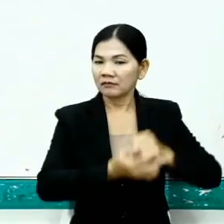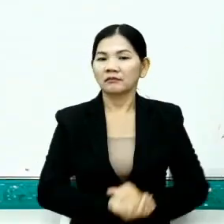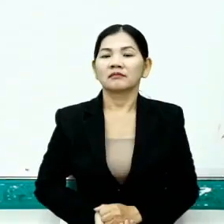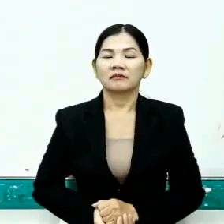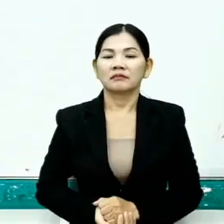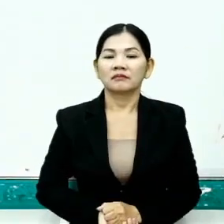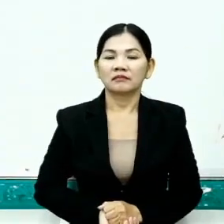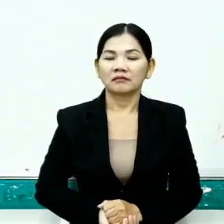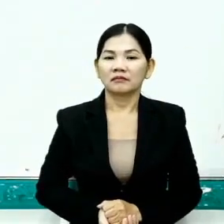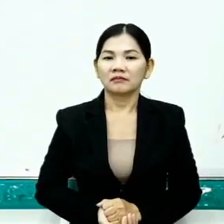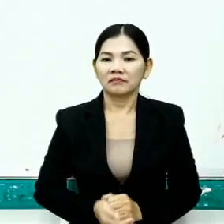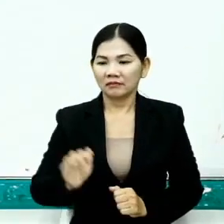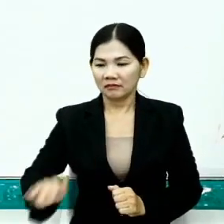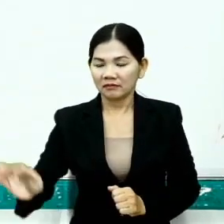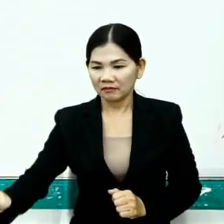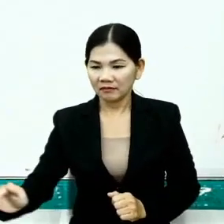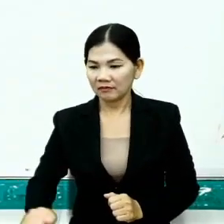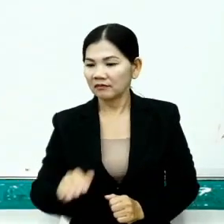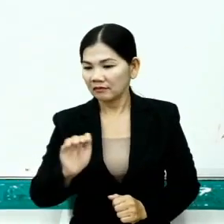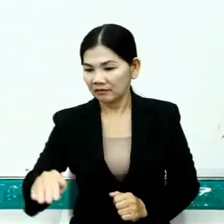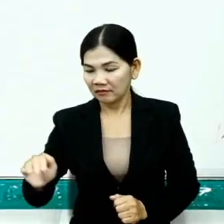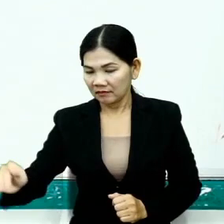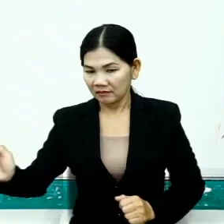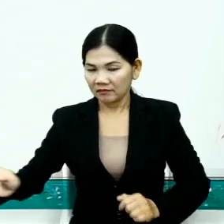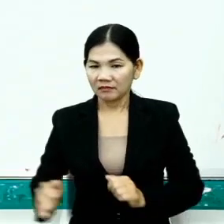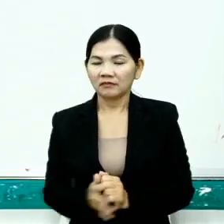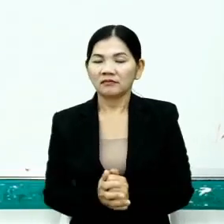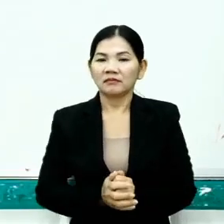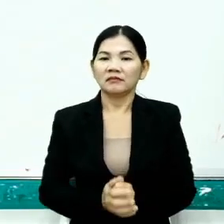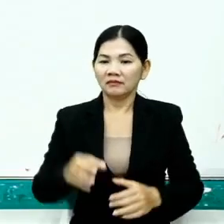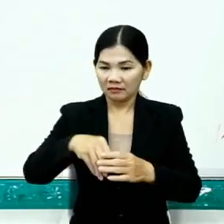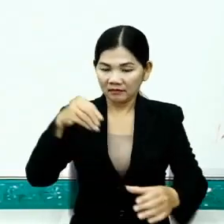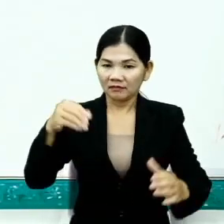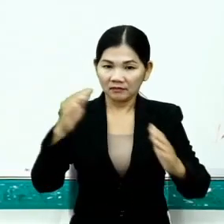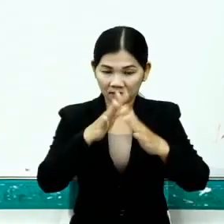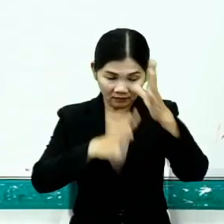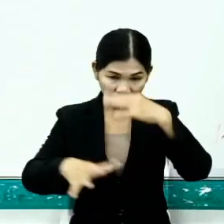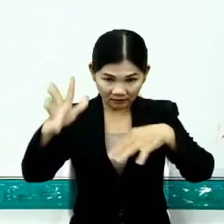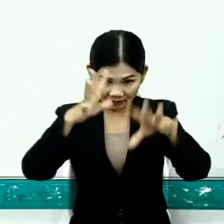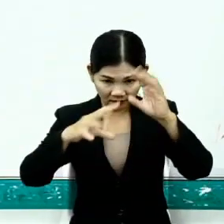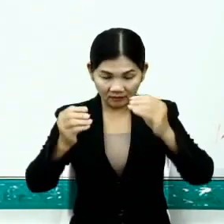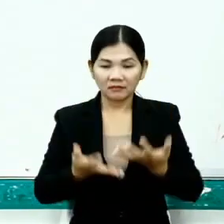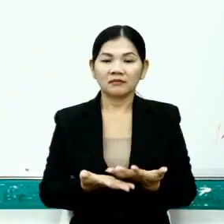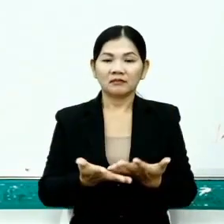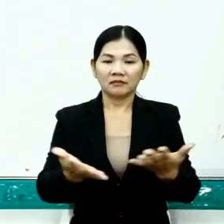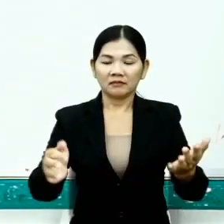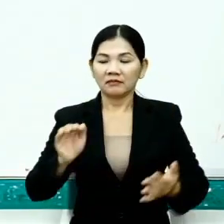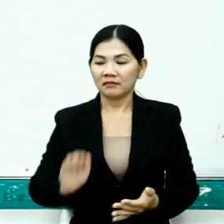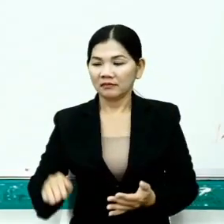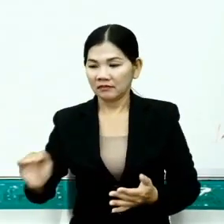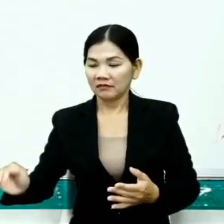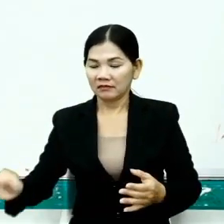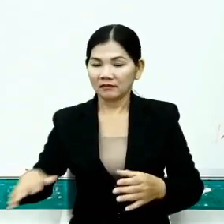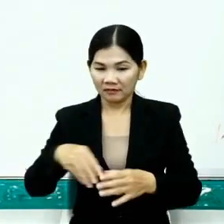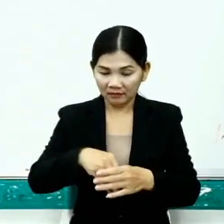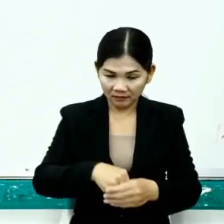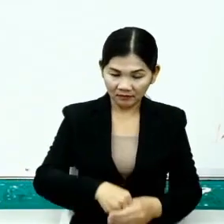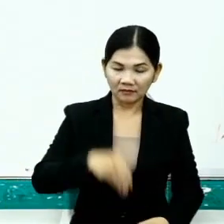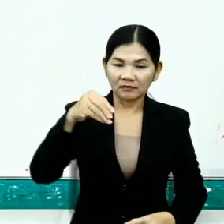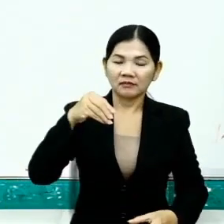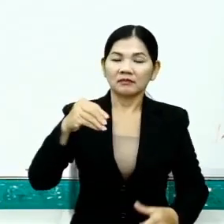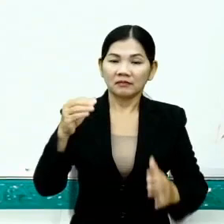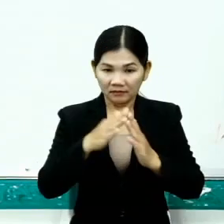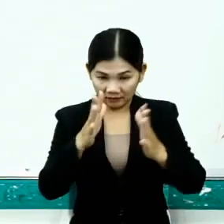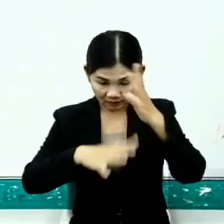sọn còn cài chân pi xa la ơn ơi cần cài còn